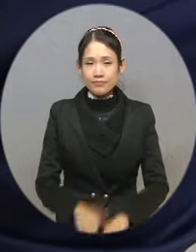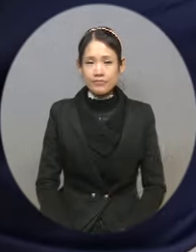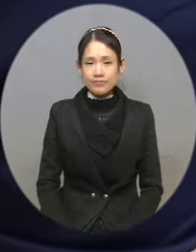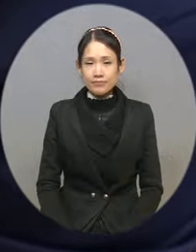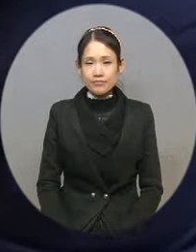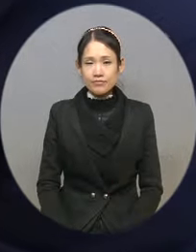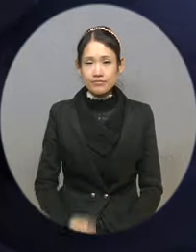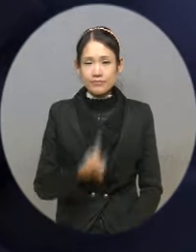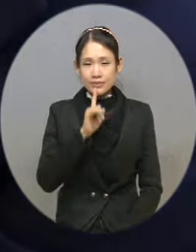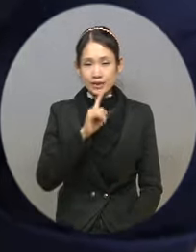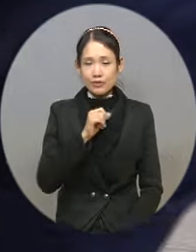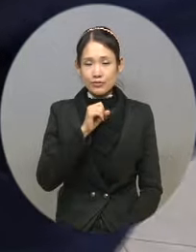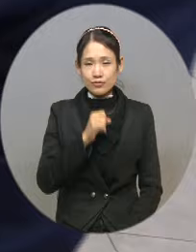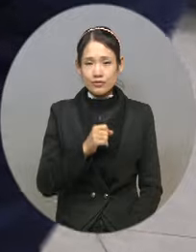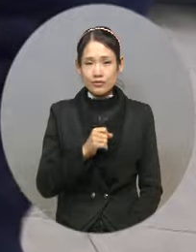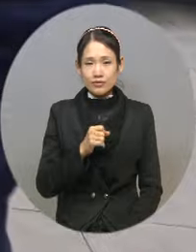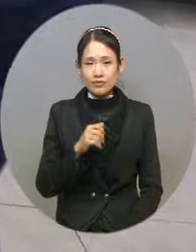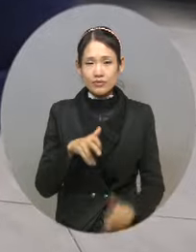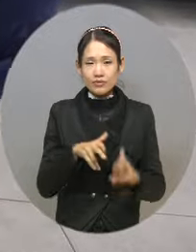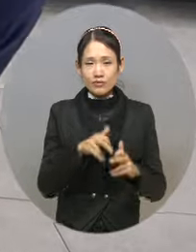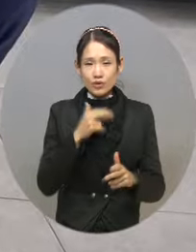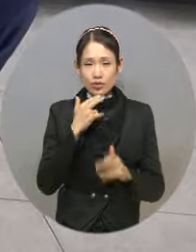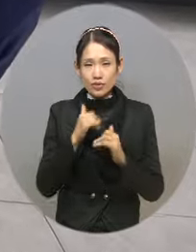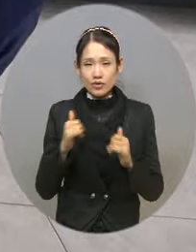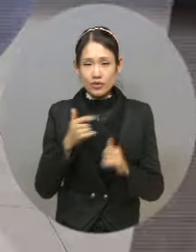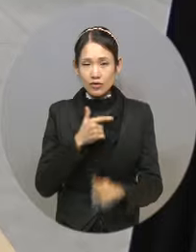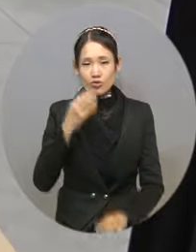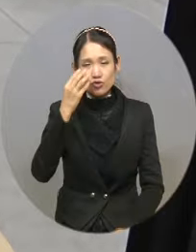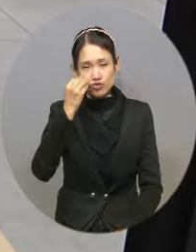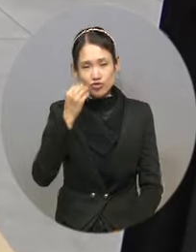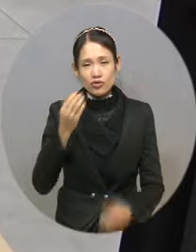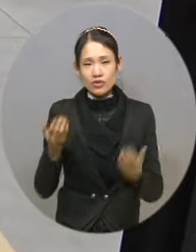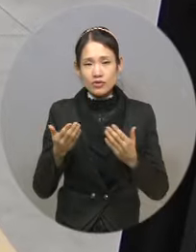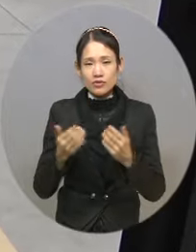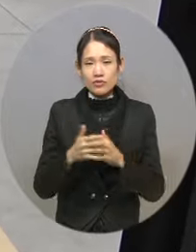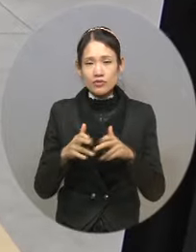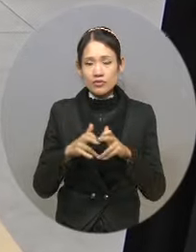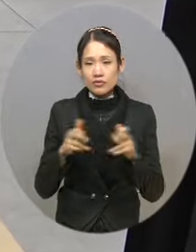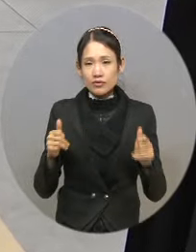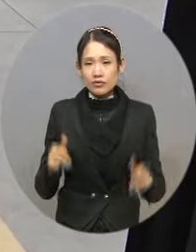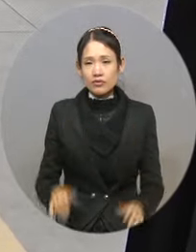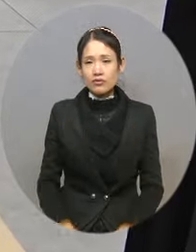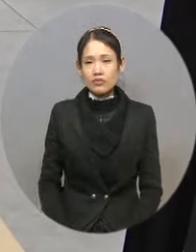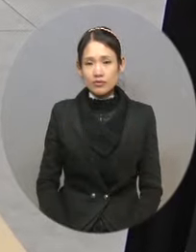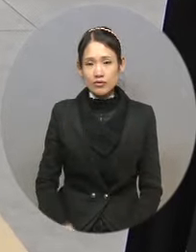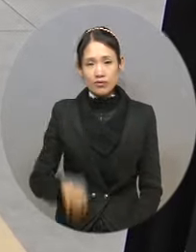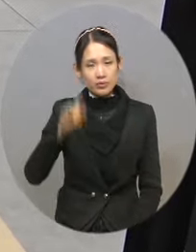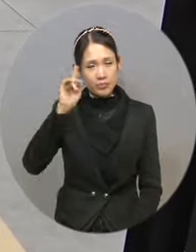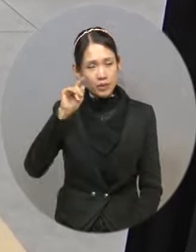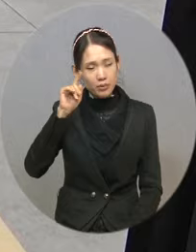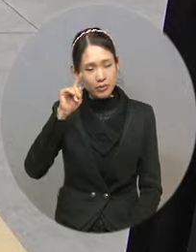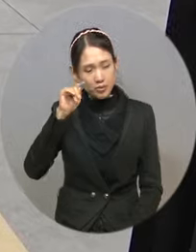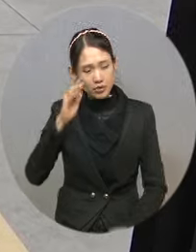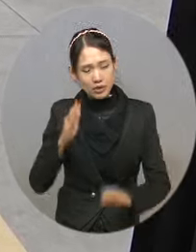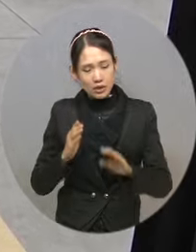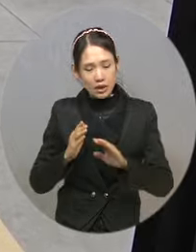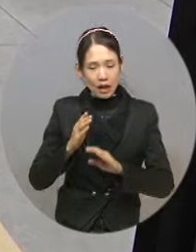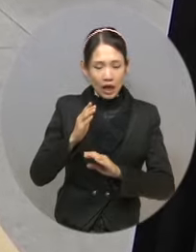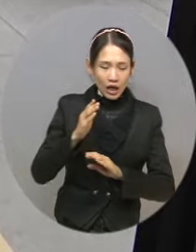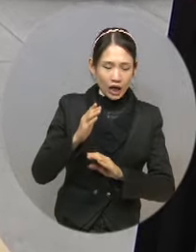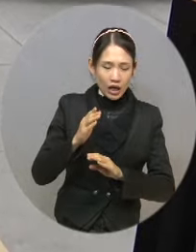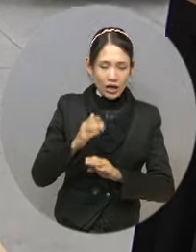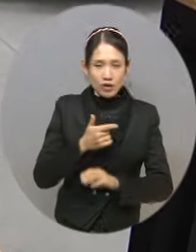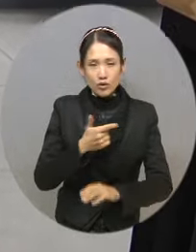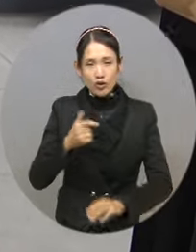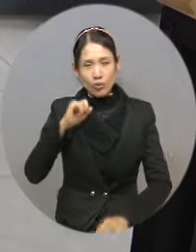네. 비장애인들에겐 너무 익숙한 일들이 장애인들에게는 매일 넘어야 하는 크고 작은